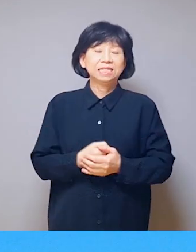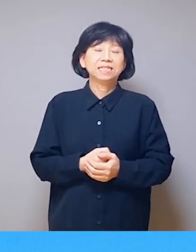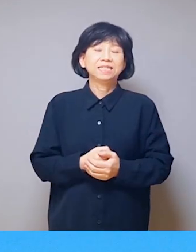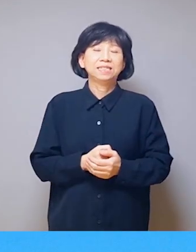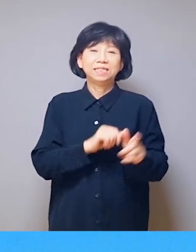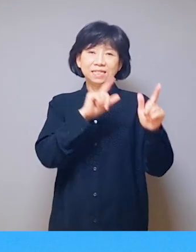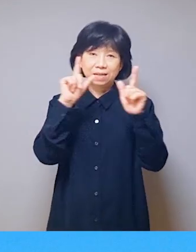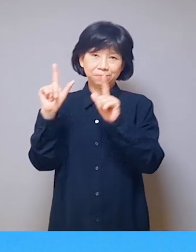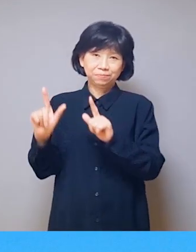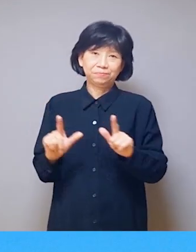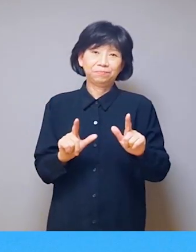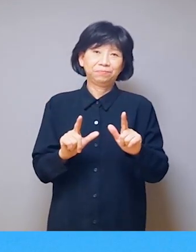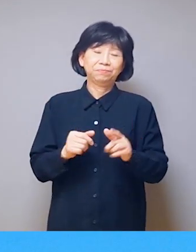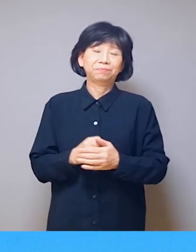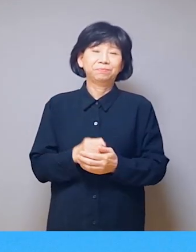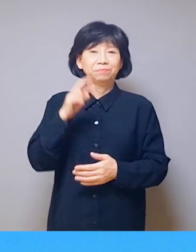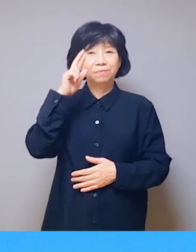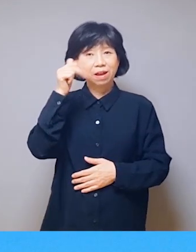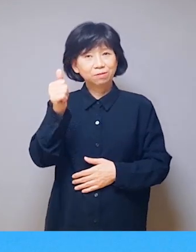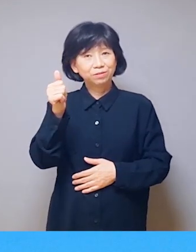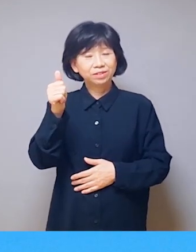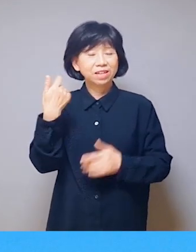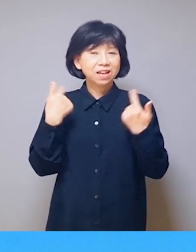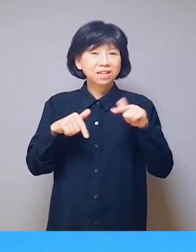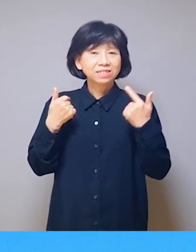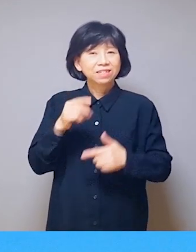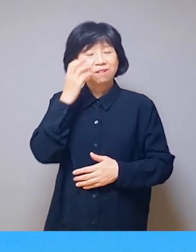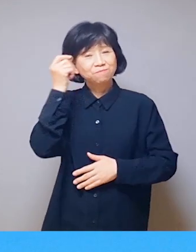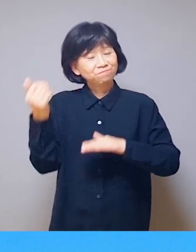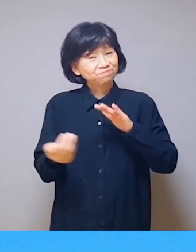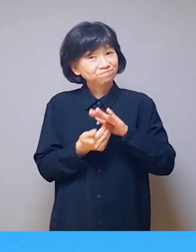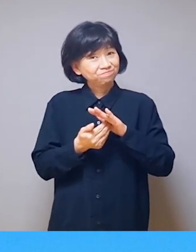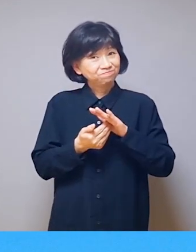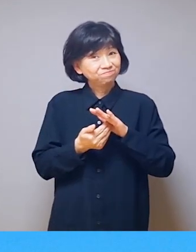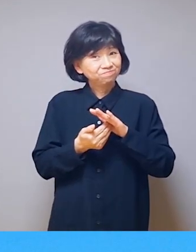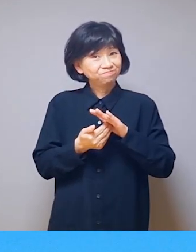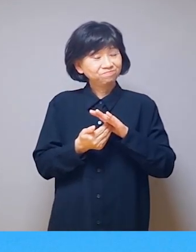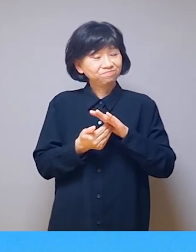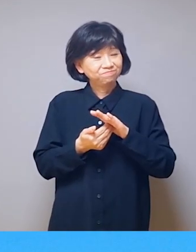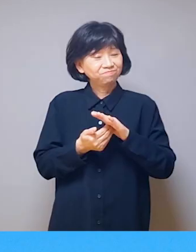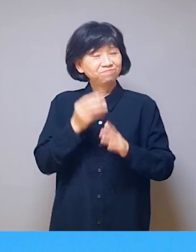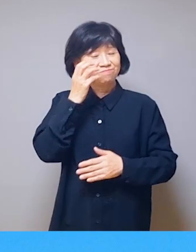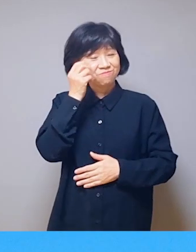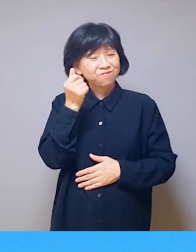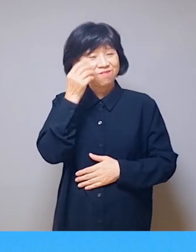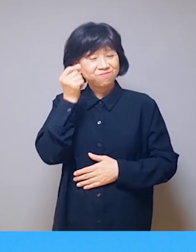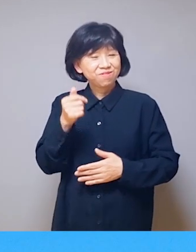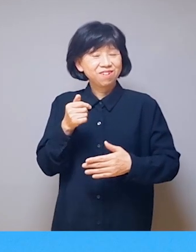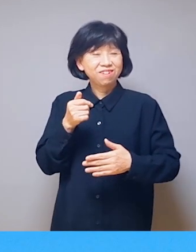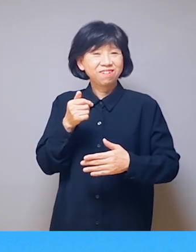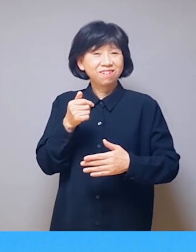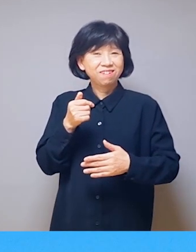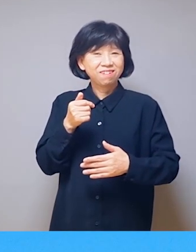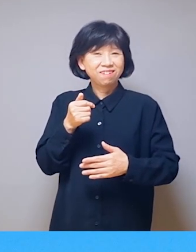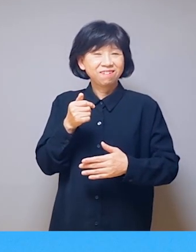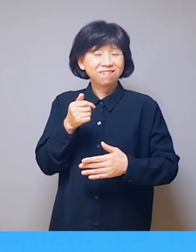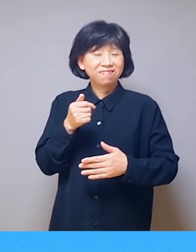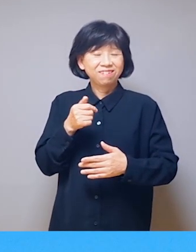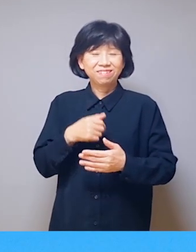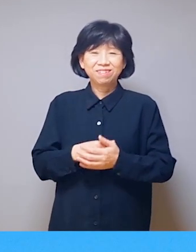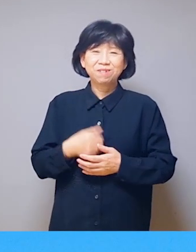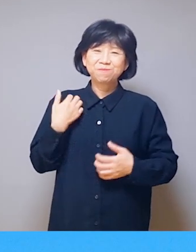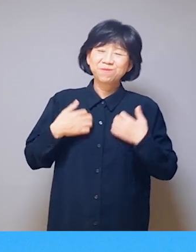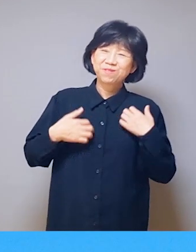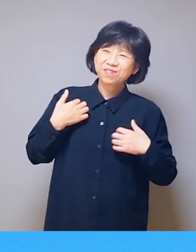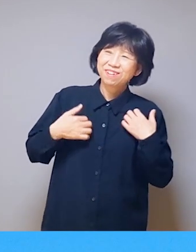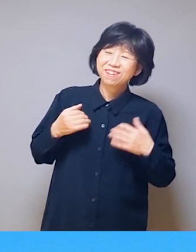바울이 꽃길을 걸었을까요? 전도할 때? 할 때마다 모든 일이 잘 됐을까요? 도시도시 갈 때마다